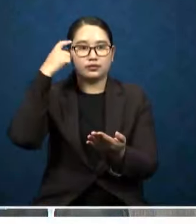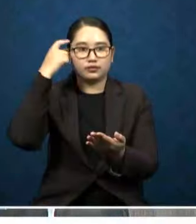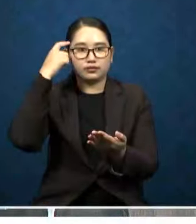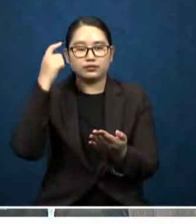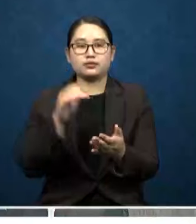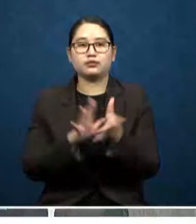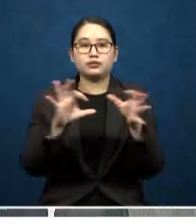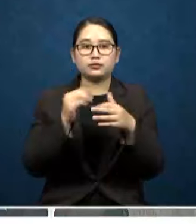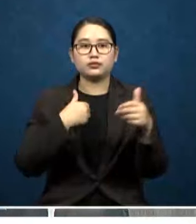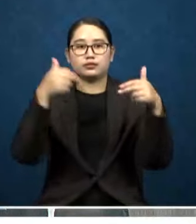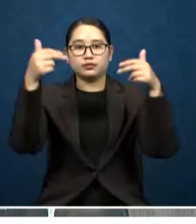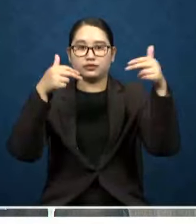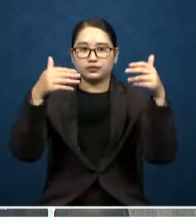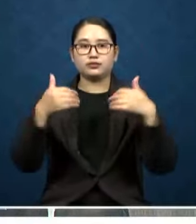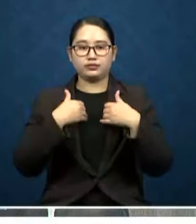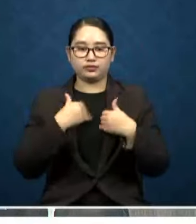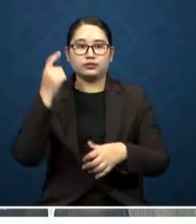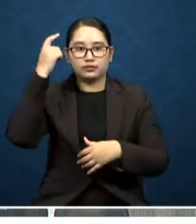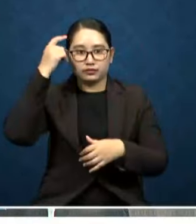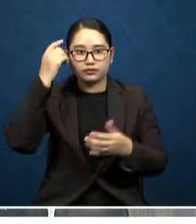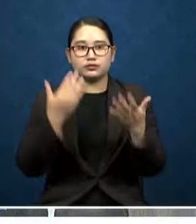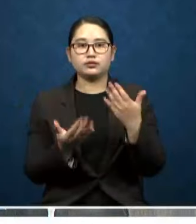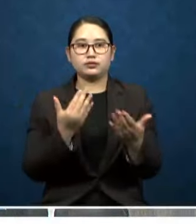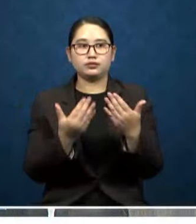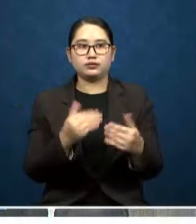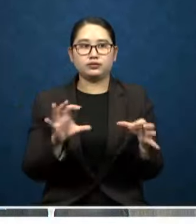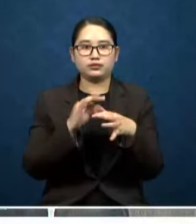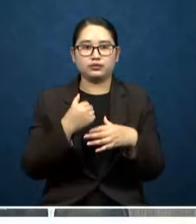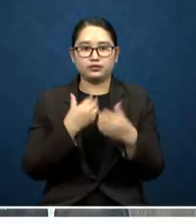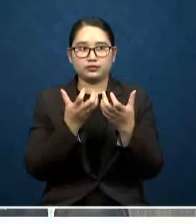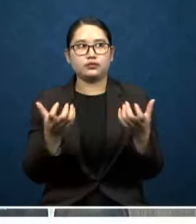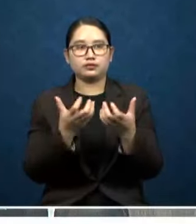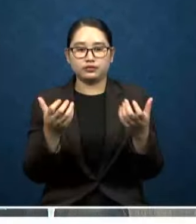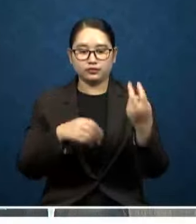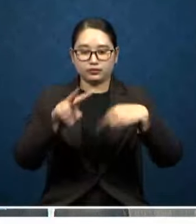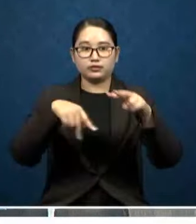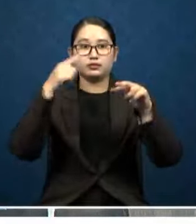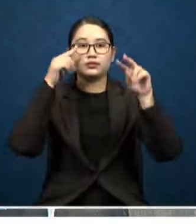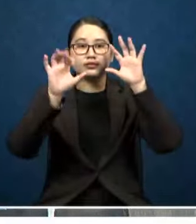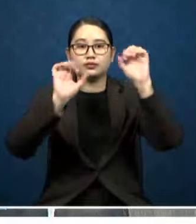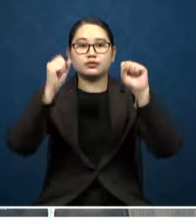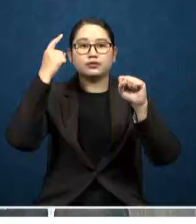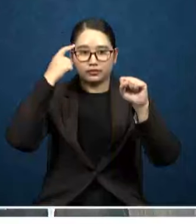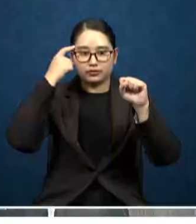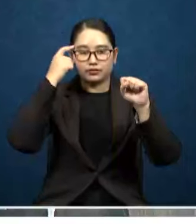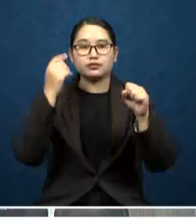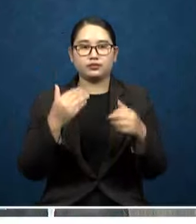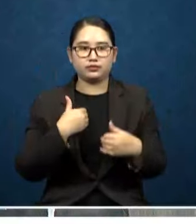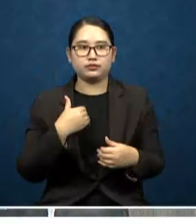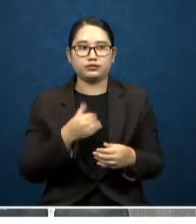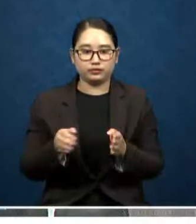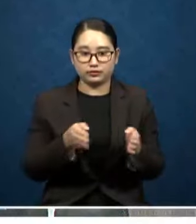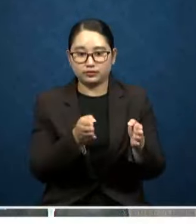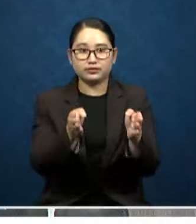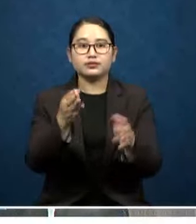Stationเส้นทางไหนที่มีของช่าเนี่ยวมเนี่ยเท inmotเนี่ยติดตั้งอยู่เรู้อยู่แล้วว่าเ